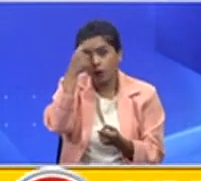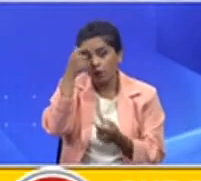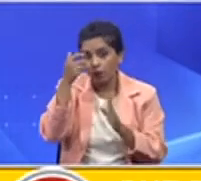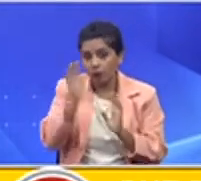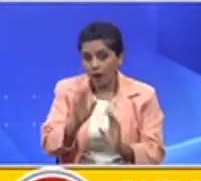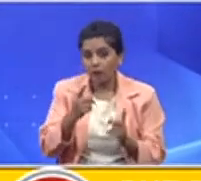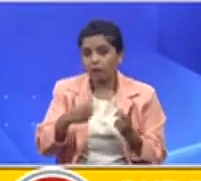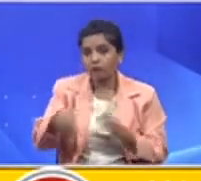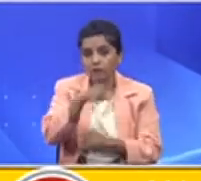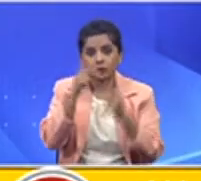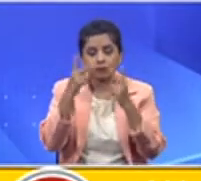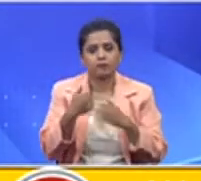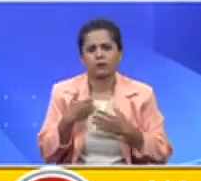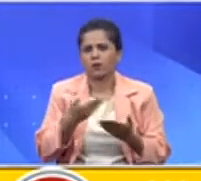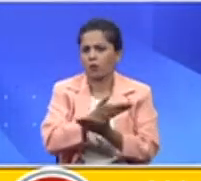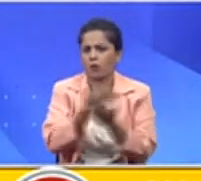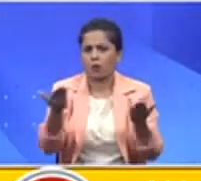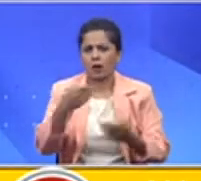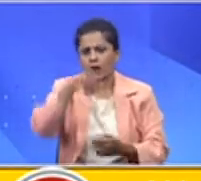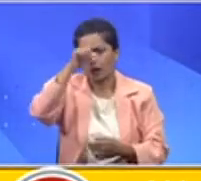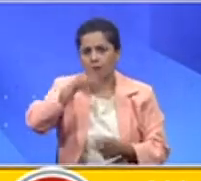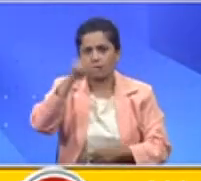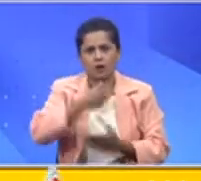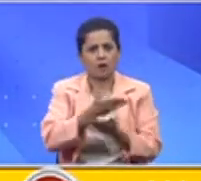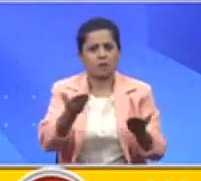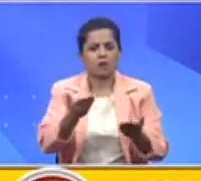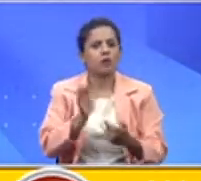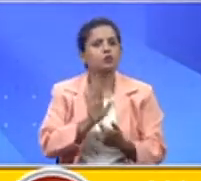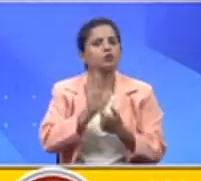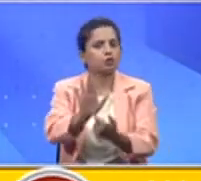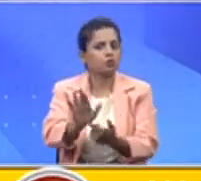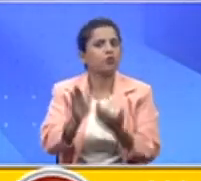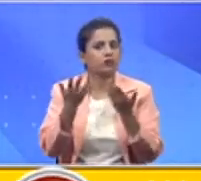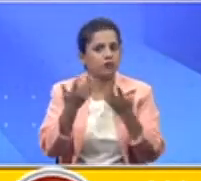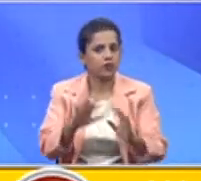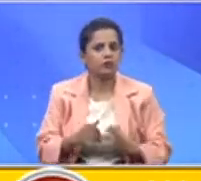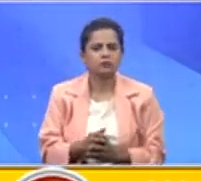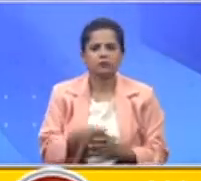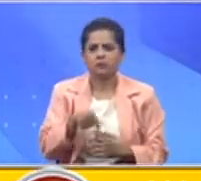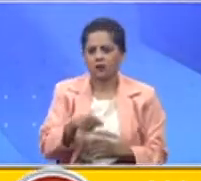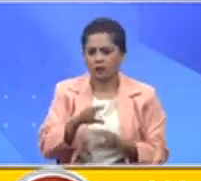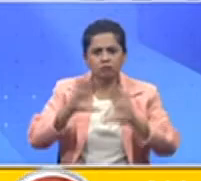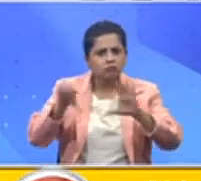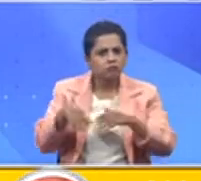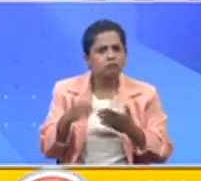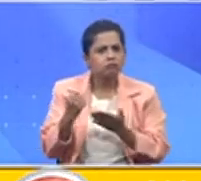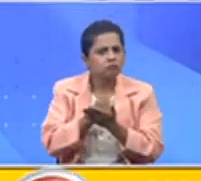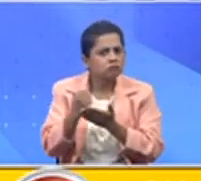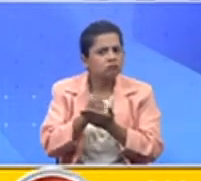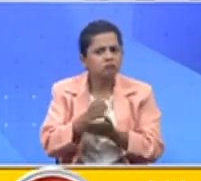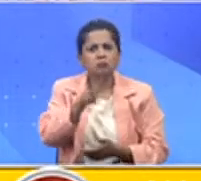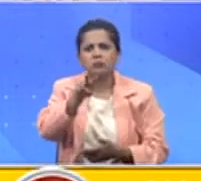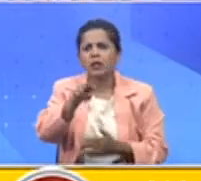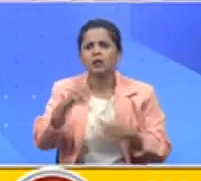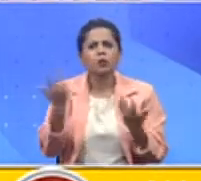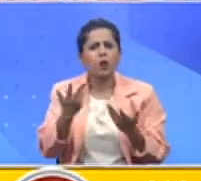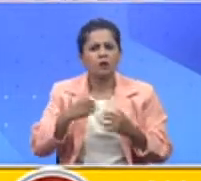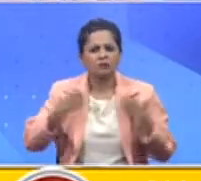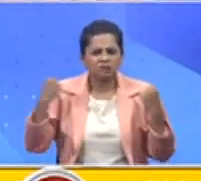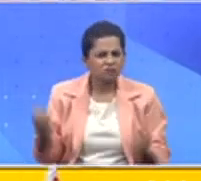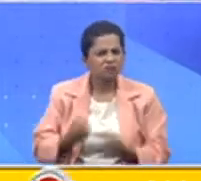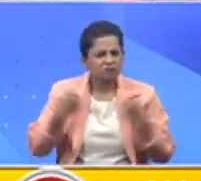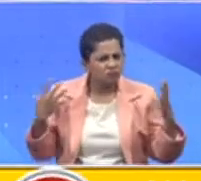हम सब देश वास्वे ने फिर दिखाया है कि सामोहिक प्रयास की ताकत क्या होती है